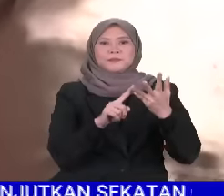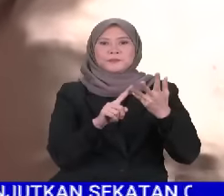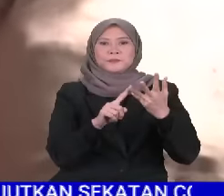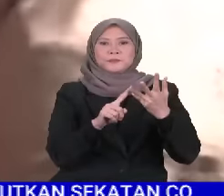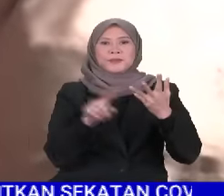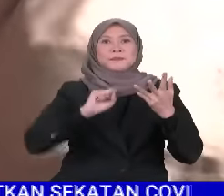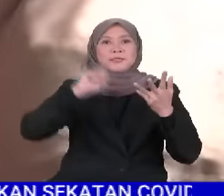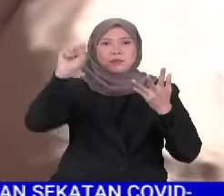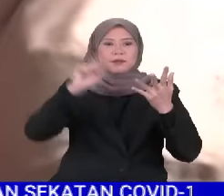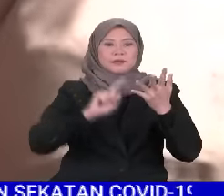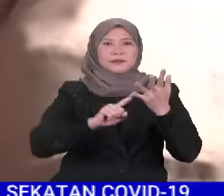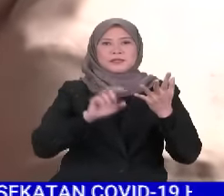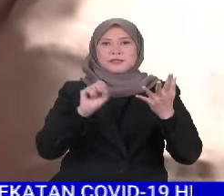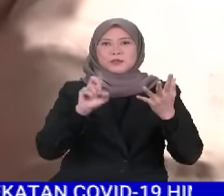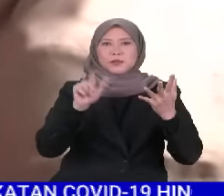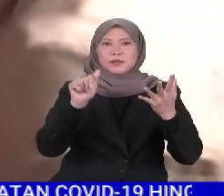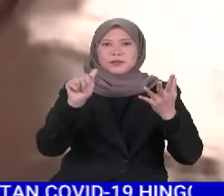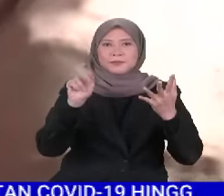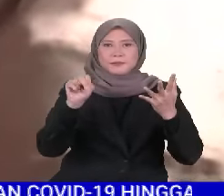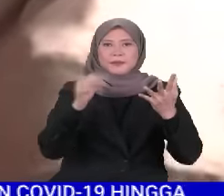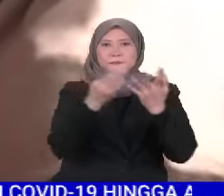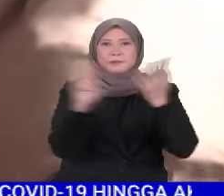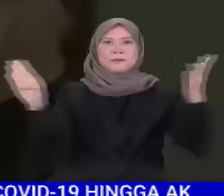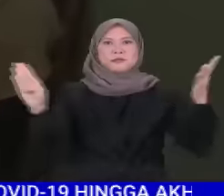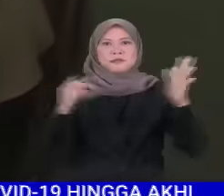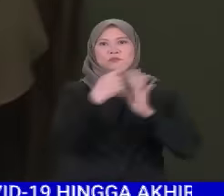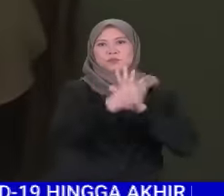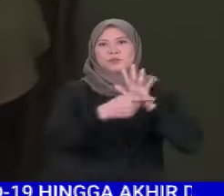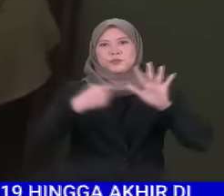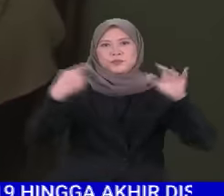pejuang dan Sulaiman bakar bebas